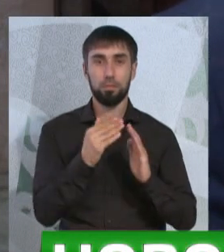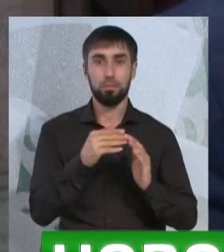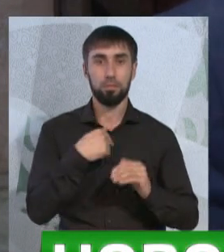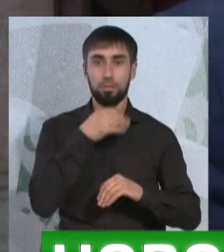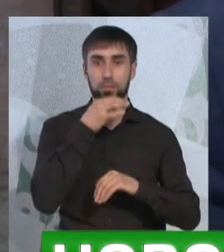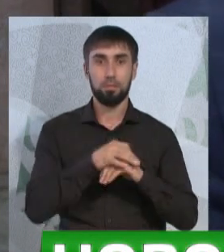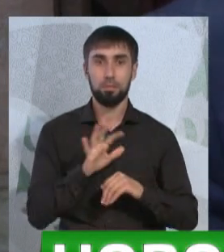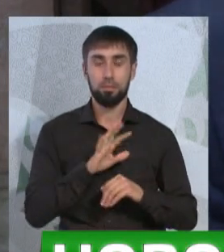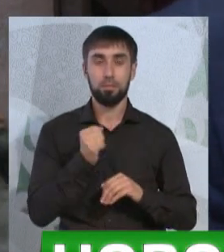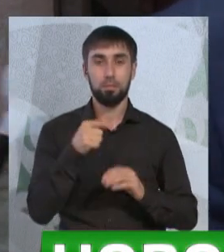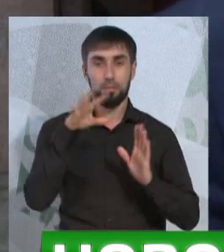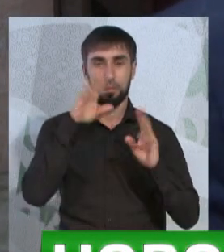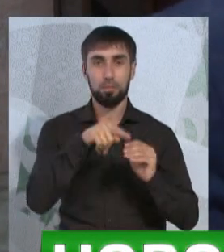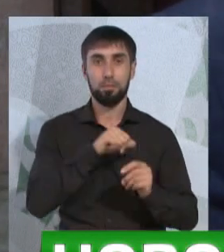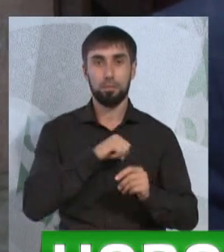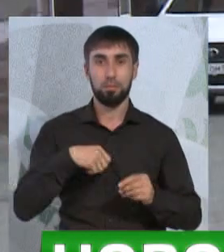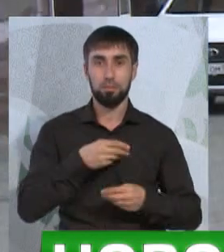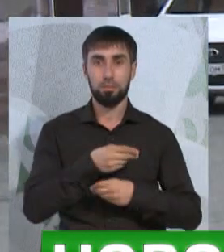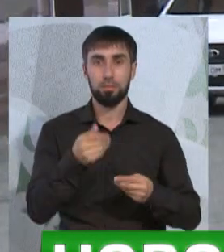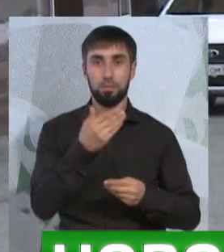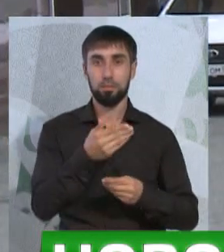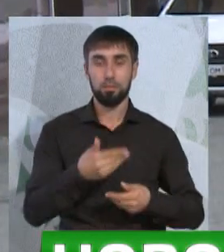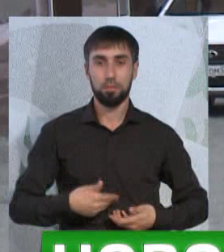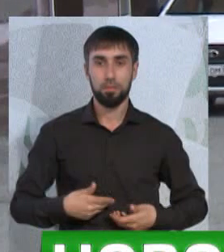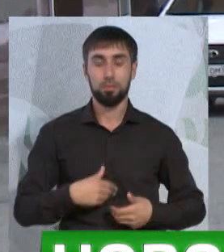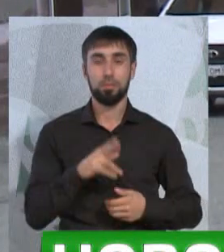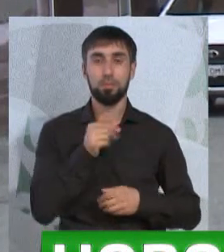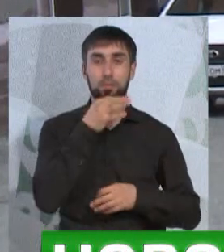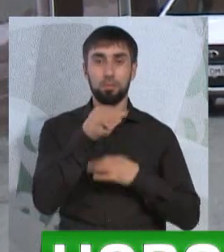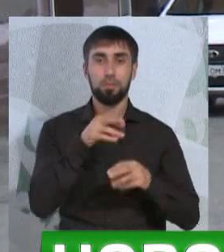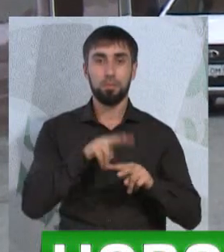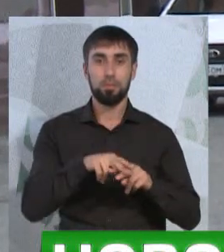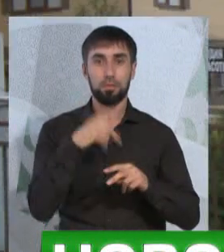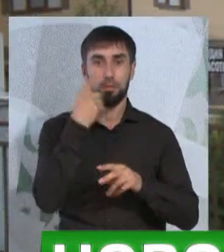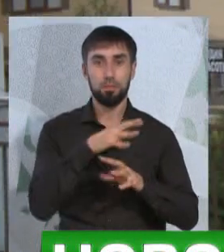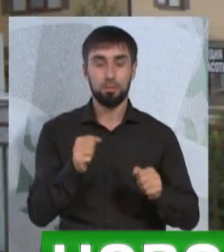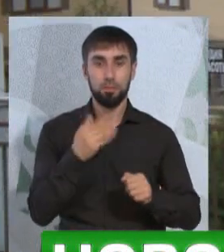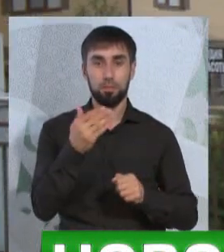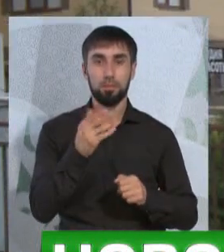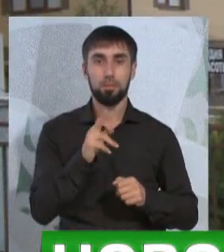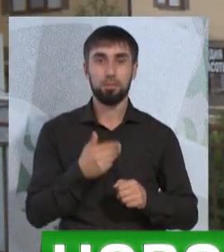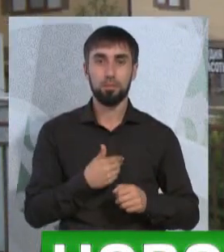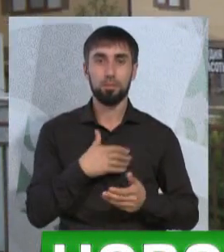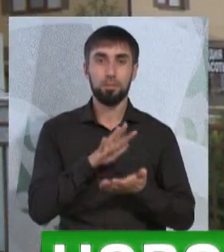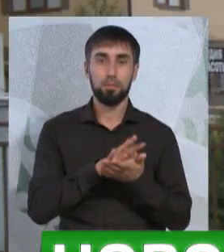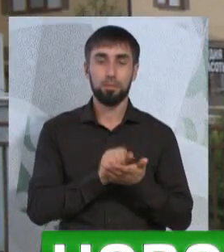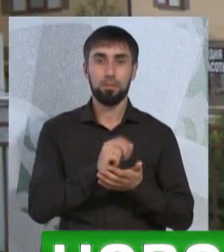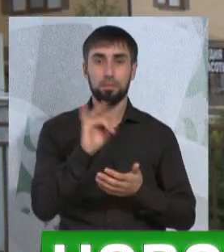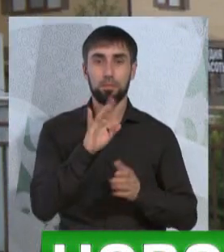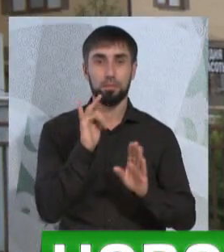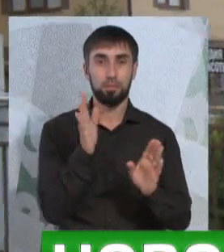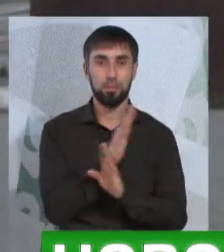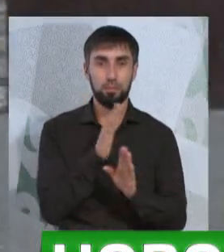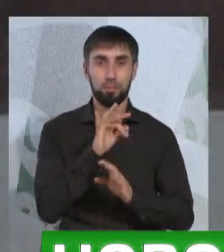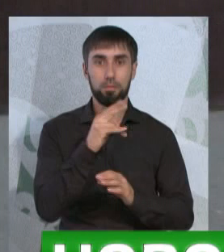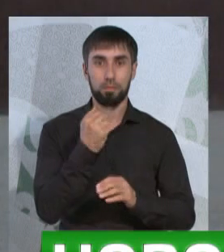жильцы сами оплачивают. То есть... Как отмечают местные власти, против нерадивых жителей, которые портят вид и экологию